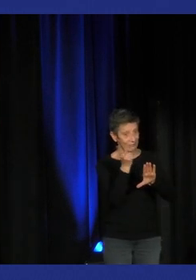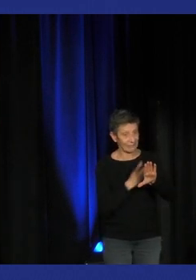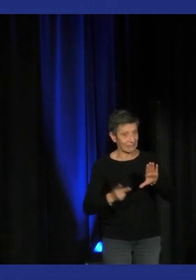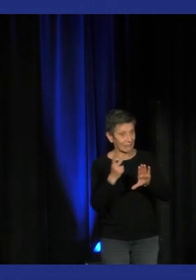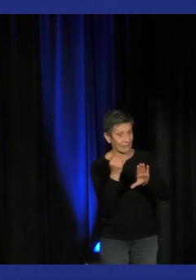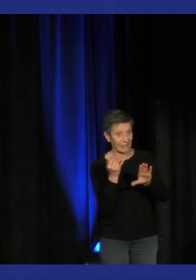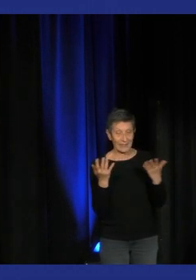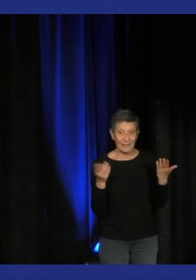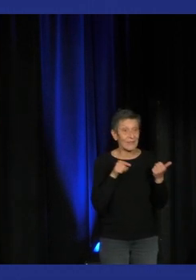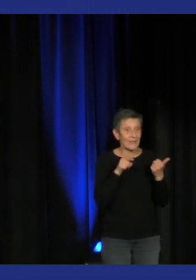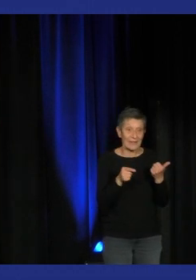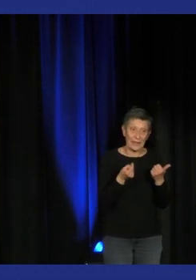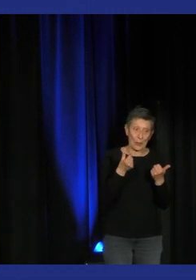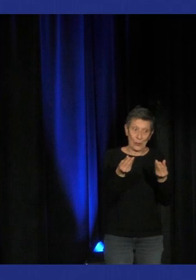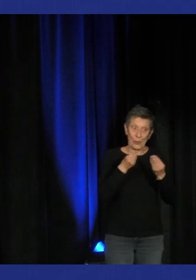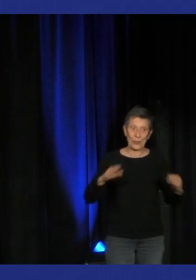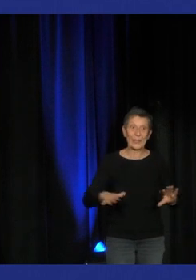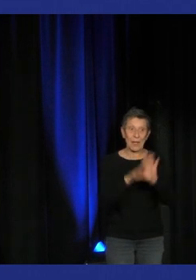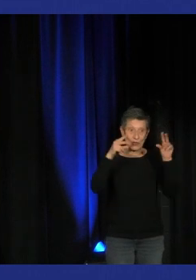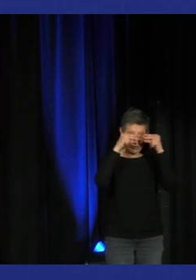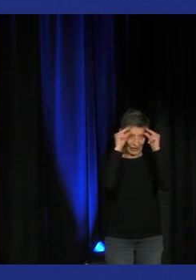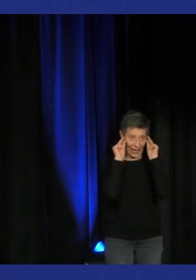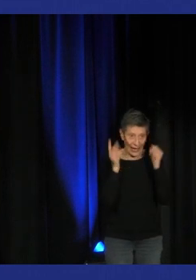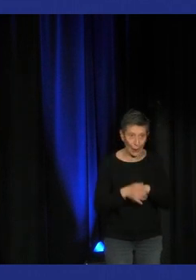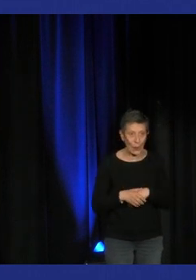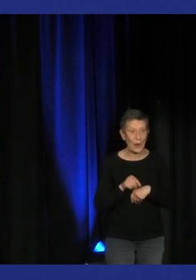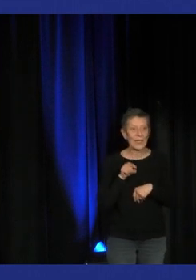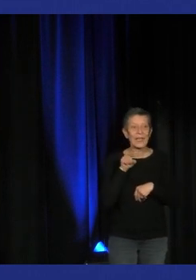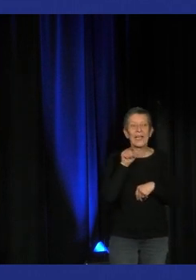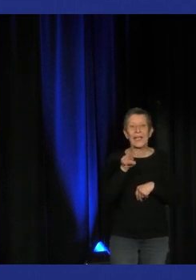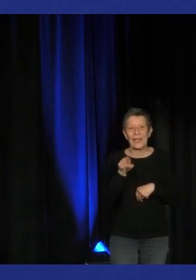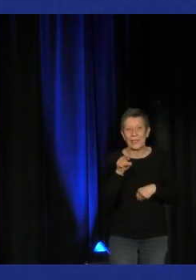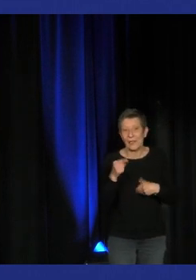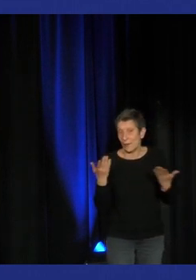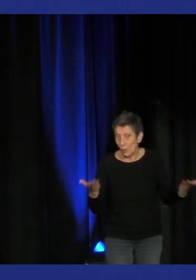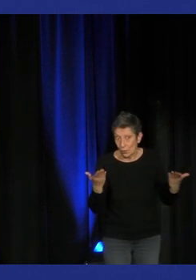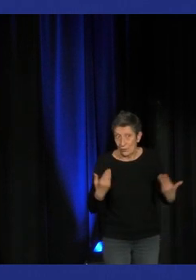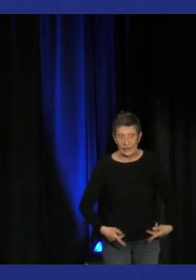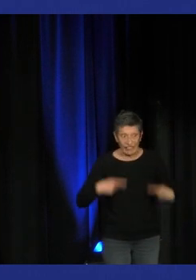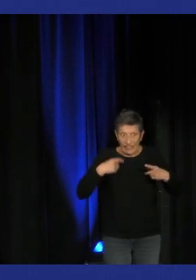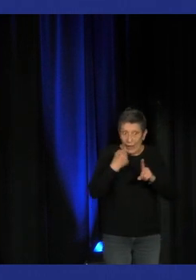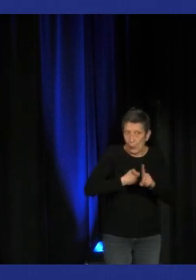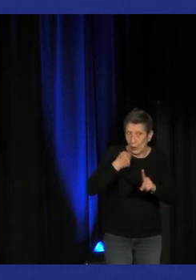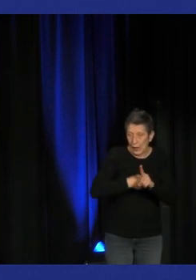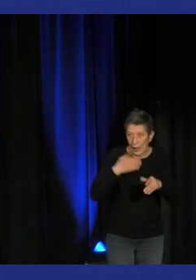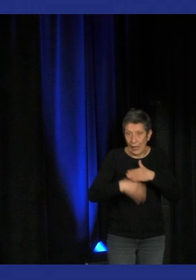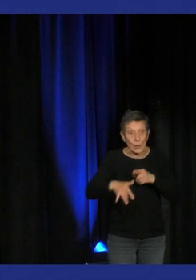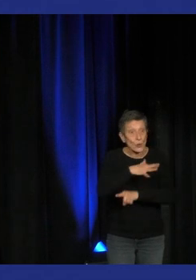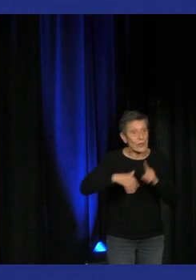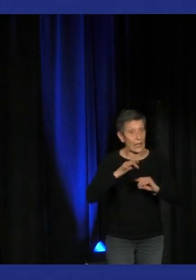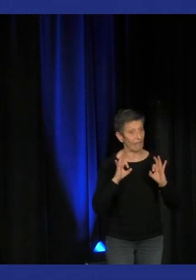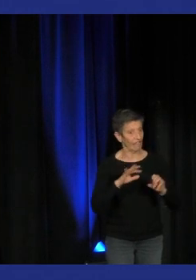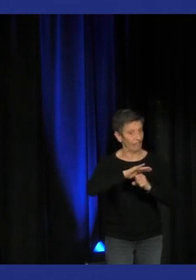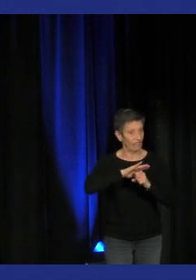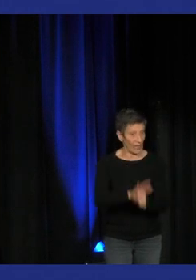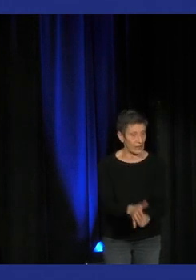nous fait penser à Frida Kahlo. Donc, « De chair et de fer, vivre et lutter dans une société validiste » aux éditions de La Découverte